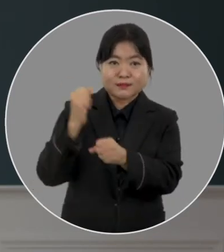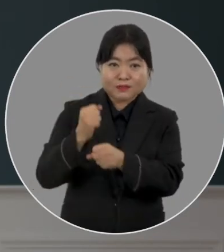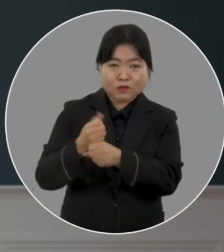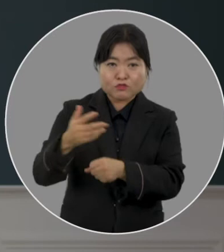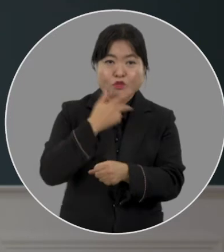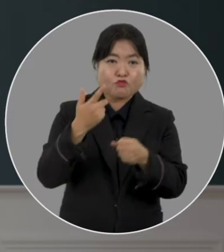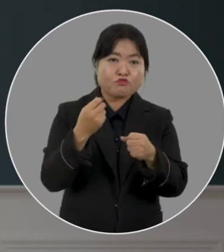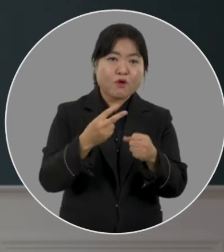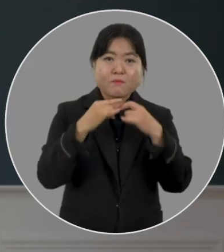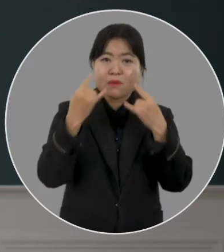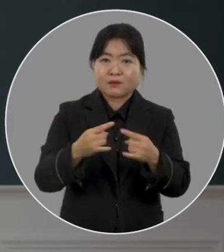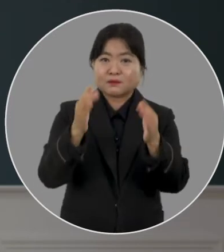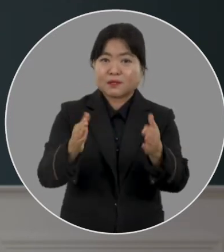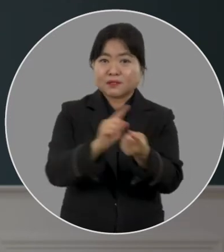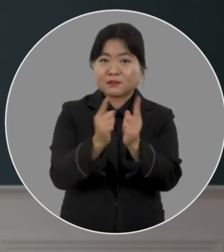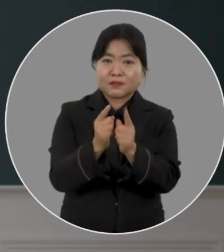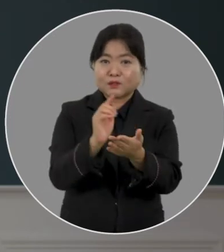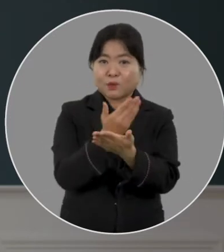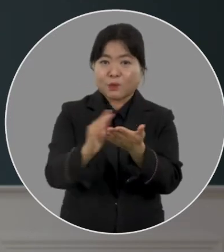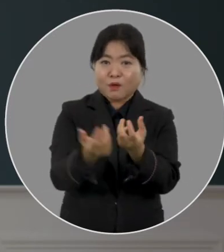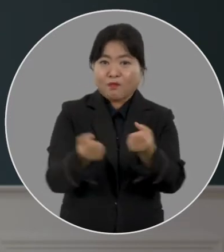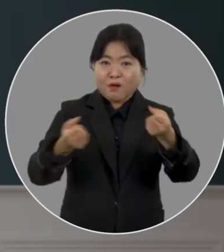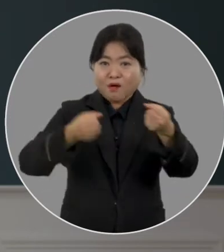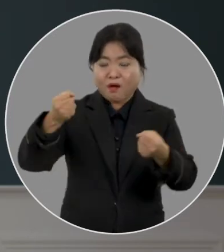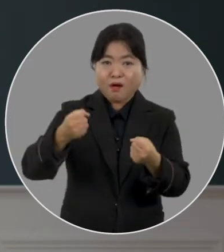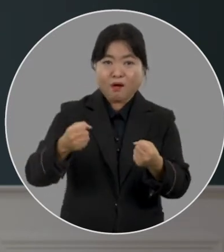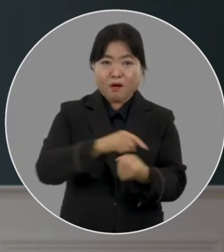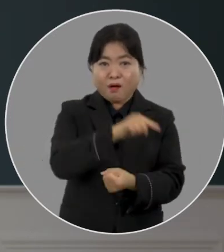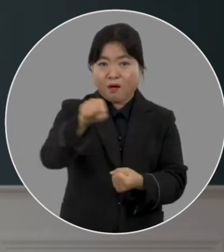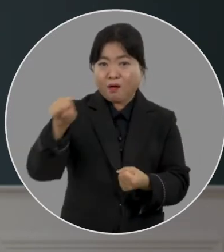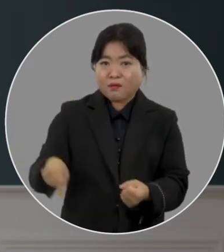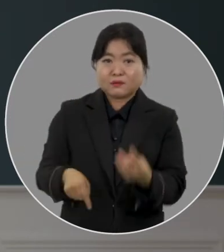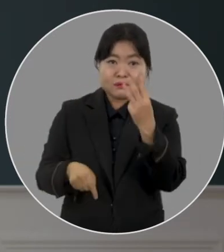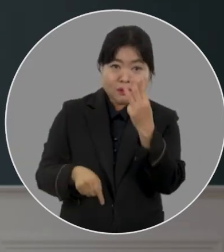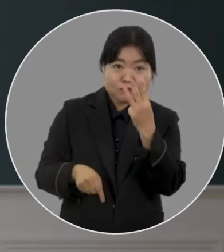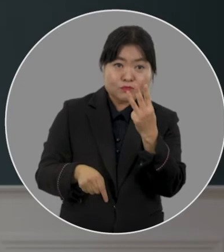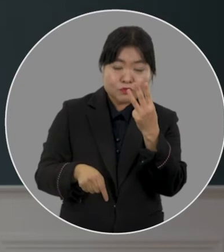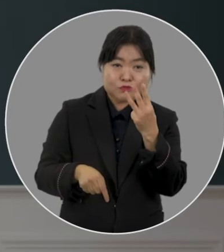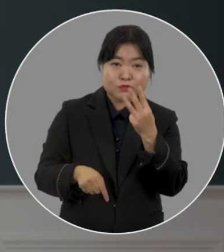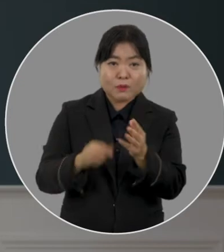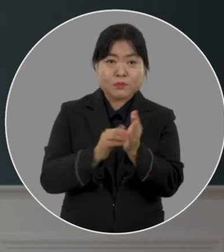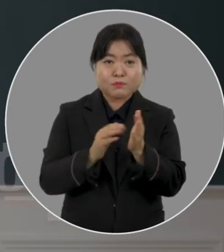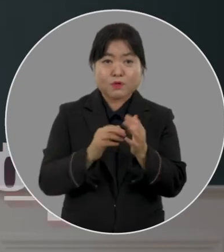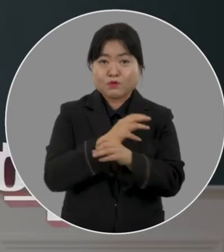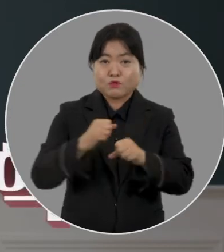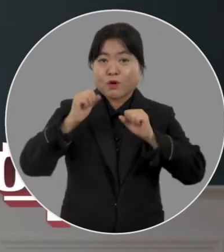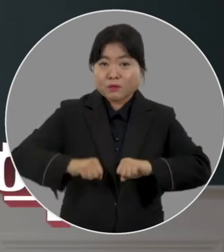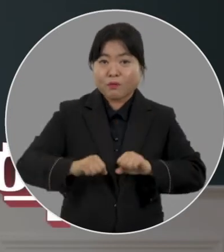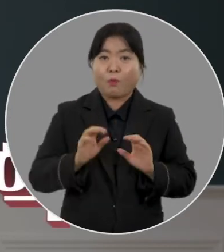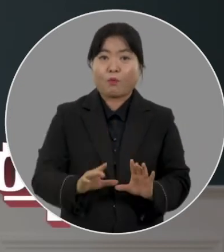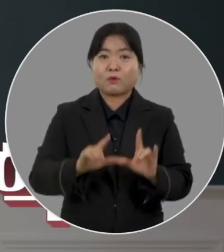창설을, 영국과 프랑스 사이에는 자기들끼리 나눠 먹게 하는 삼중의 모순된 이 비밀 조약이